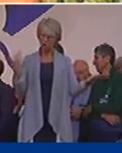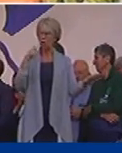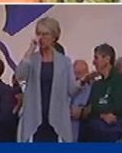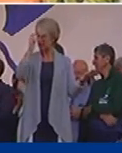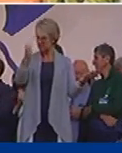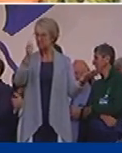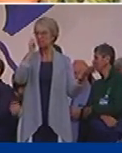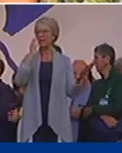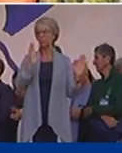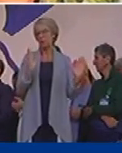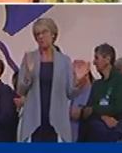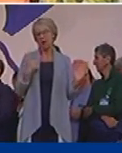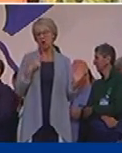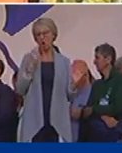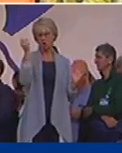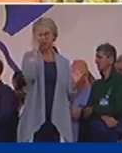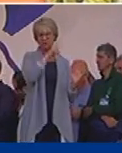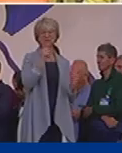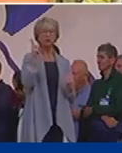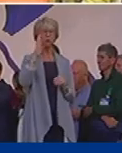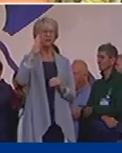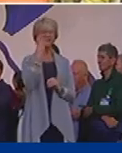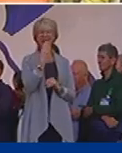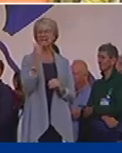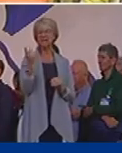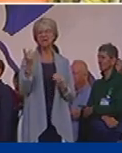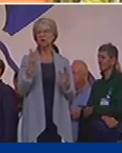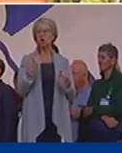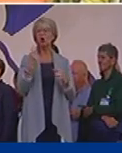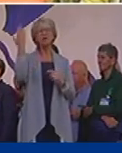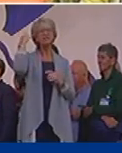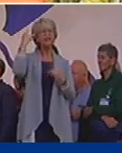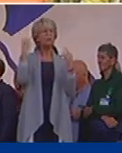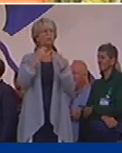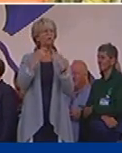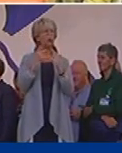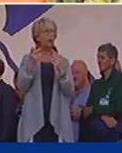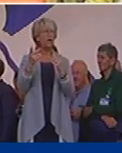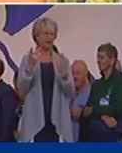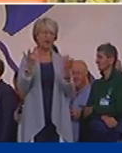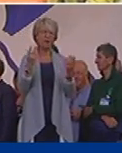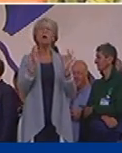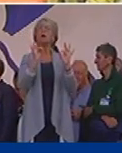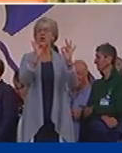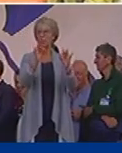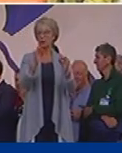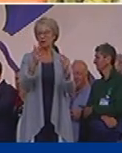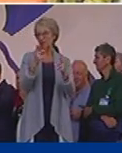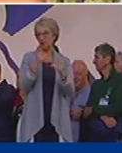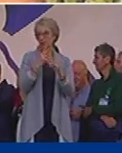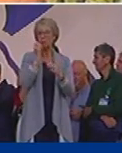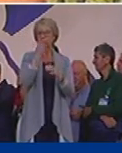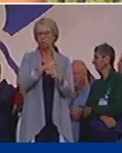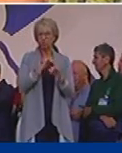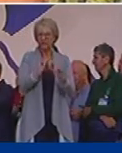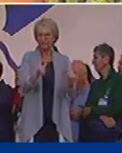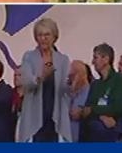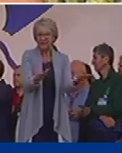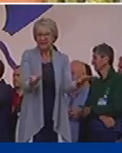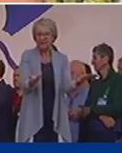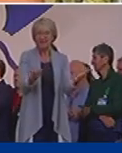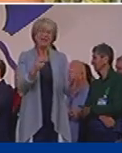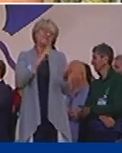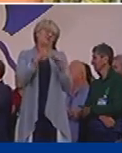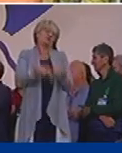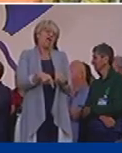dimentico. Chi ha tradito in tempo di guerra fa una brutta fine. In tempo di pace quantomeno non